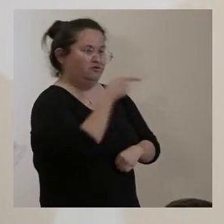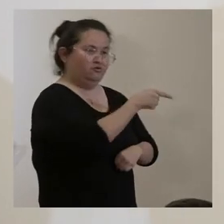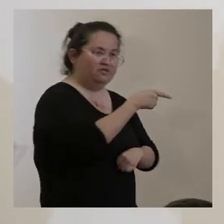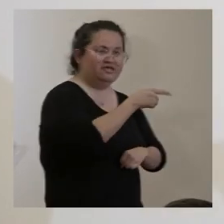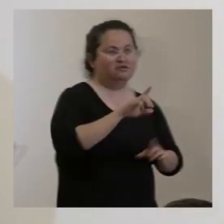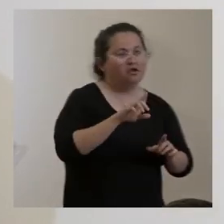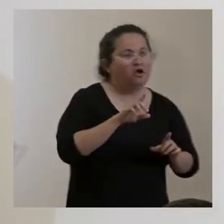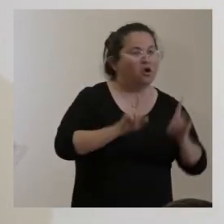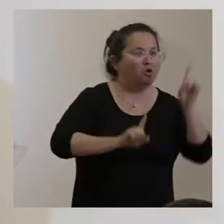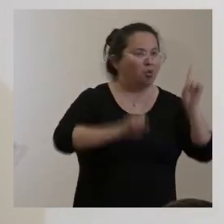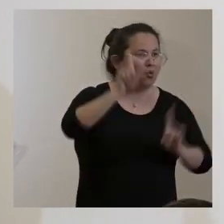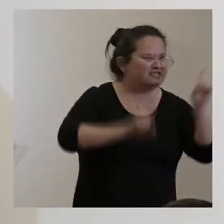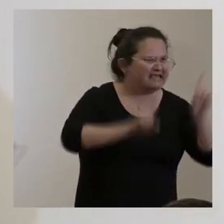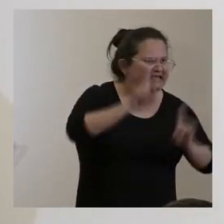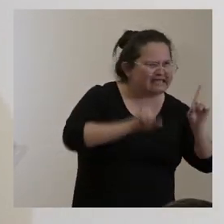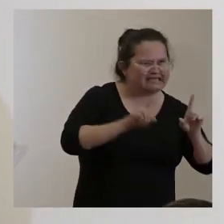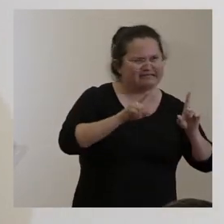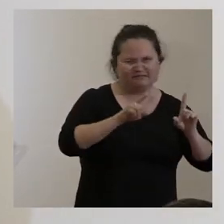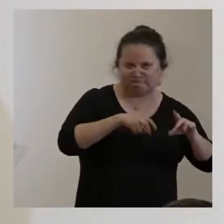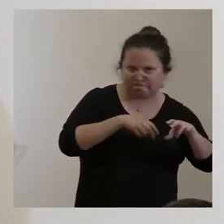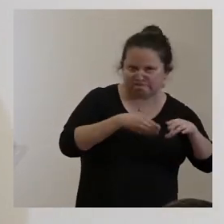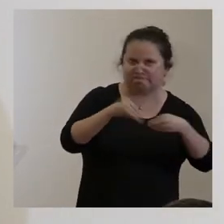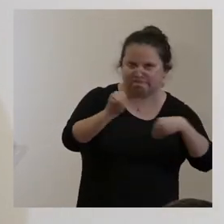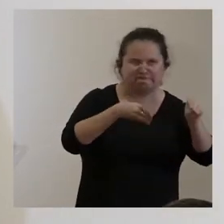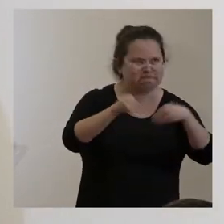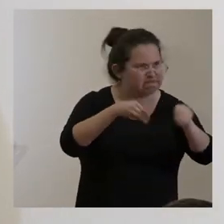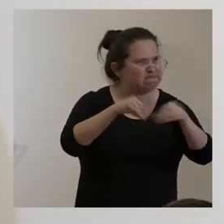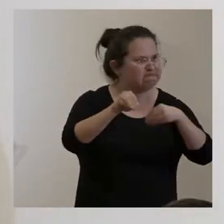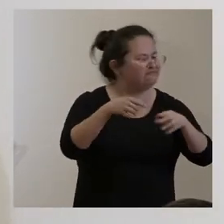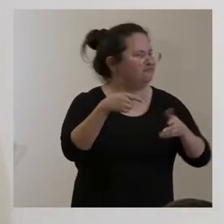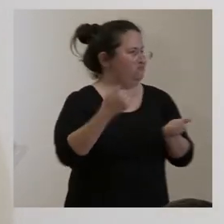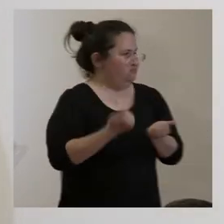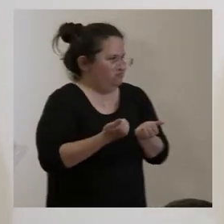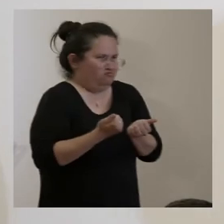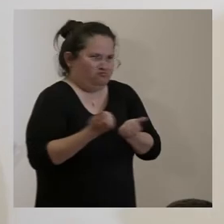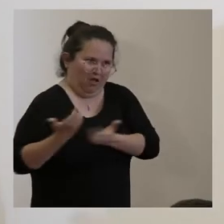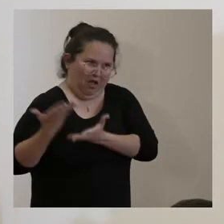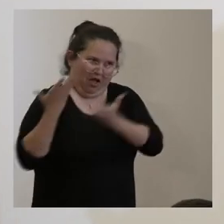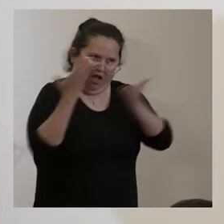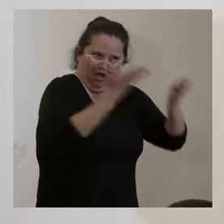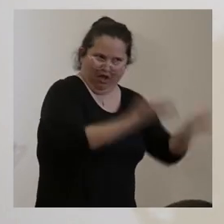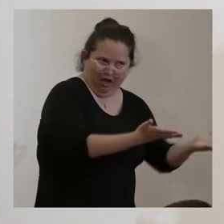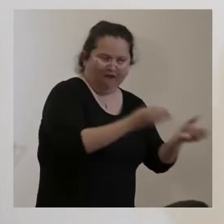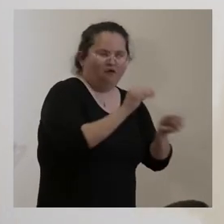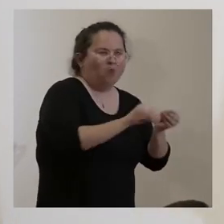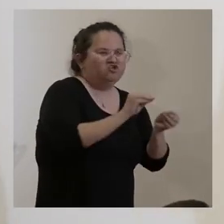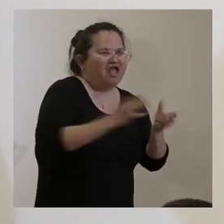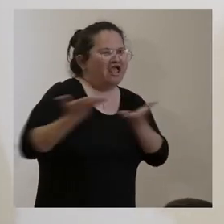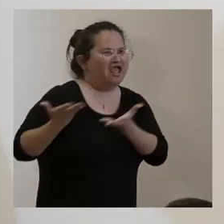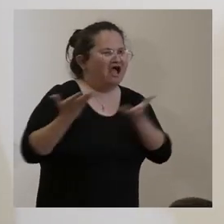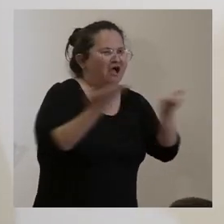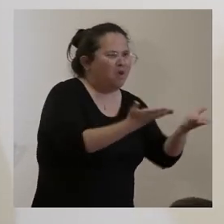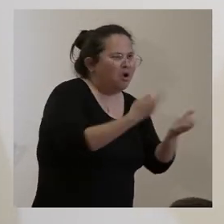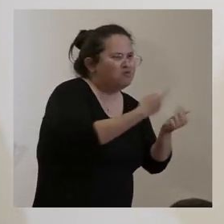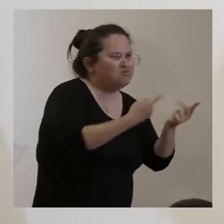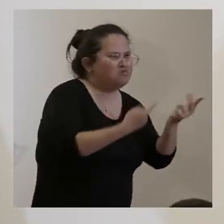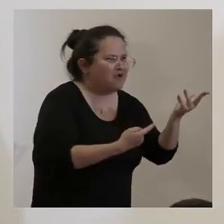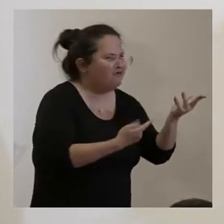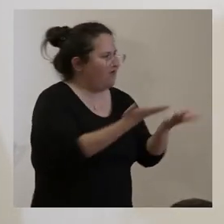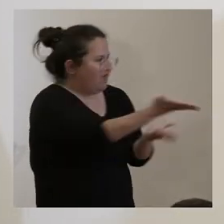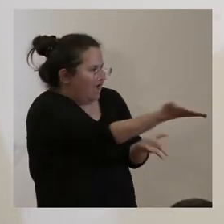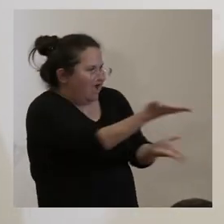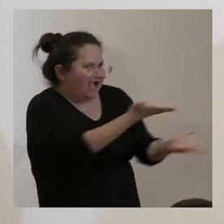va offrir les marchandises qu'il apporte et acquérir en contrepartie les